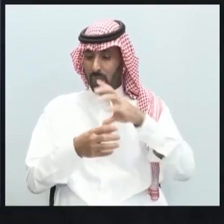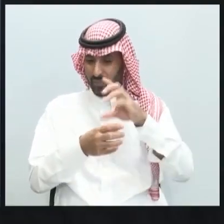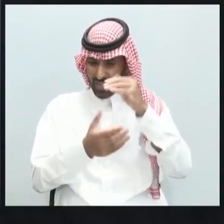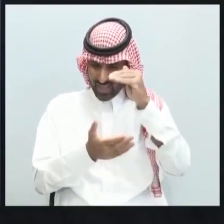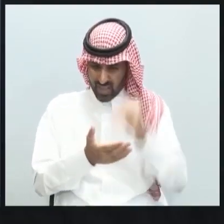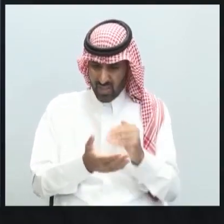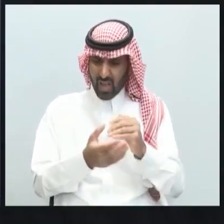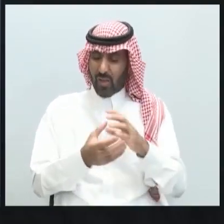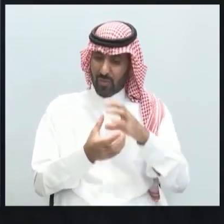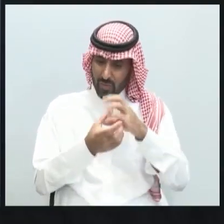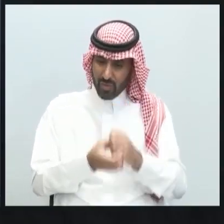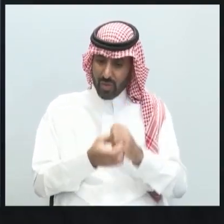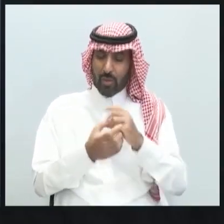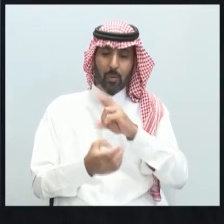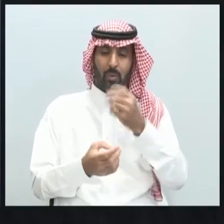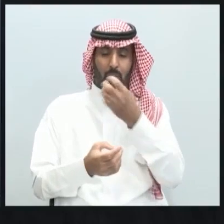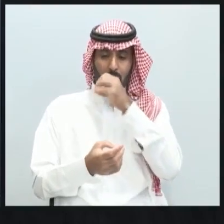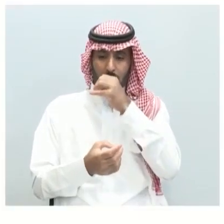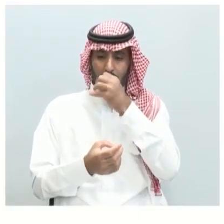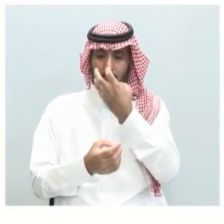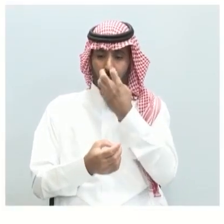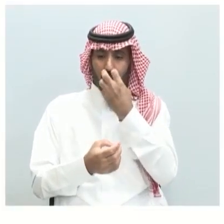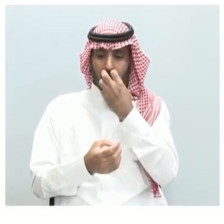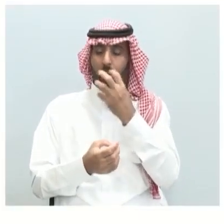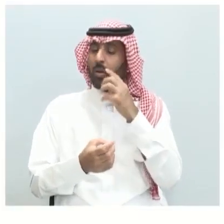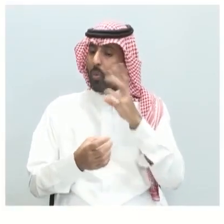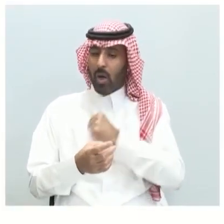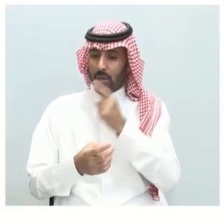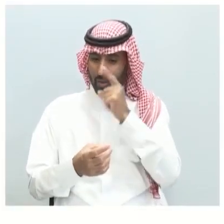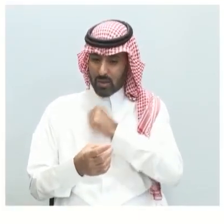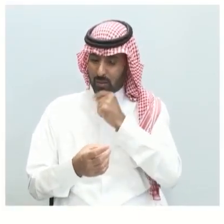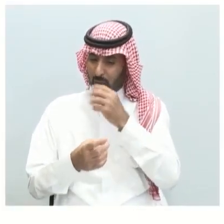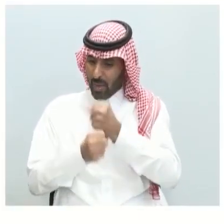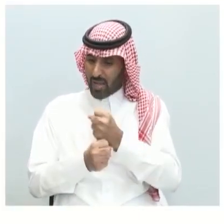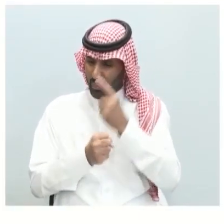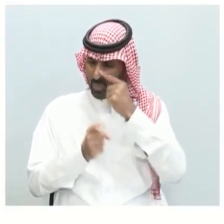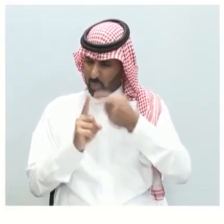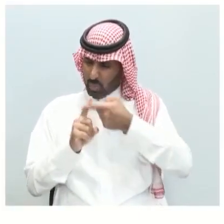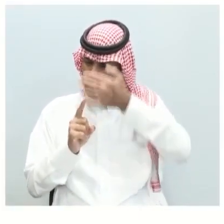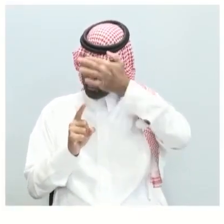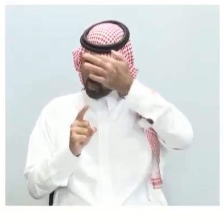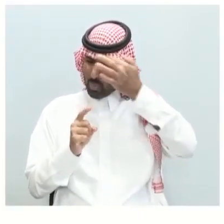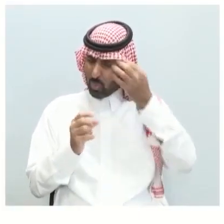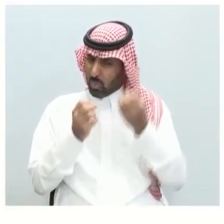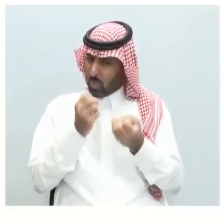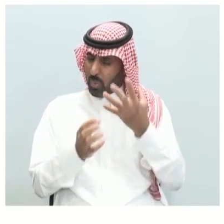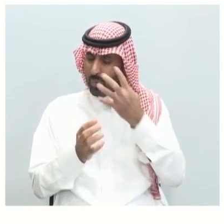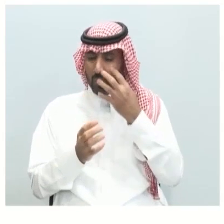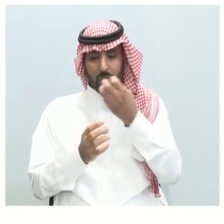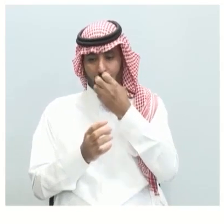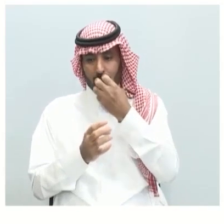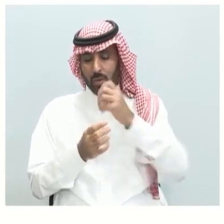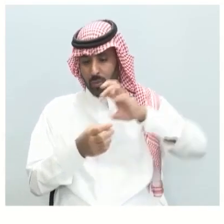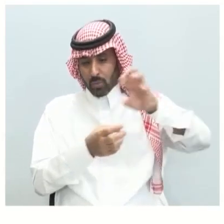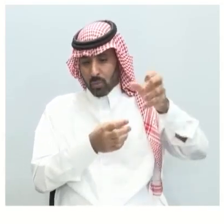الانابيب ومنها مثلا الاكسجين ولماذا يجب حمايتها من ارتفاع درجات الحراره وماذا يجب ان يحدث للاكسجين المضغوط